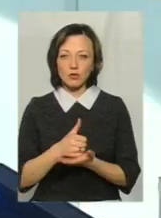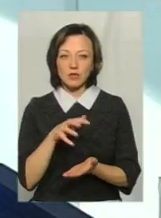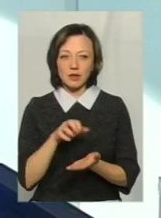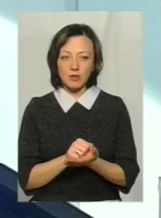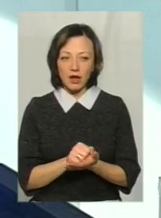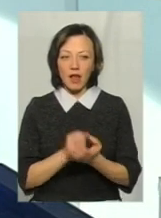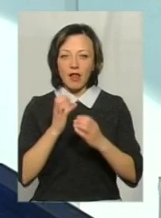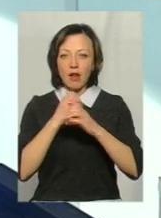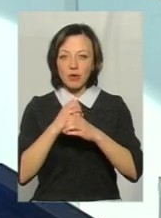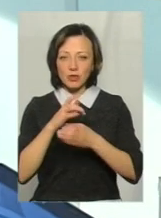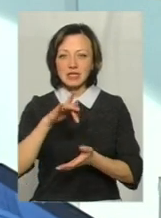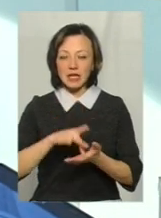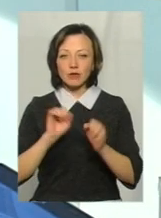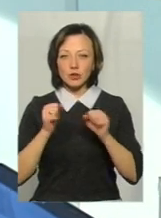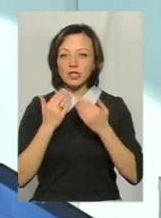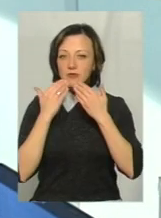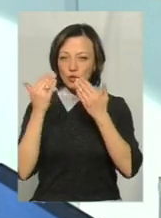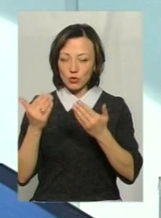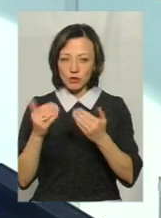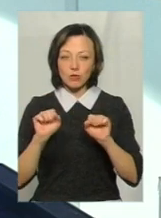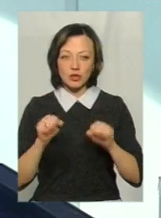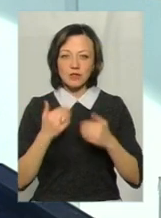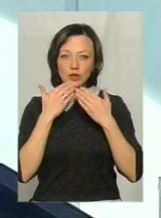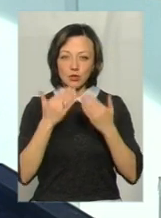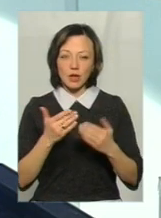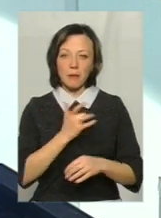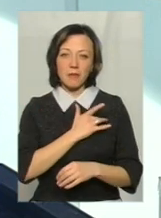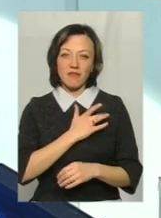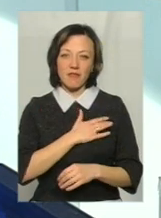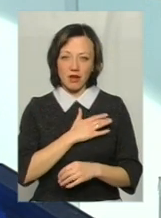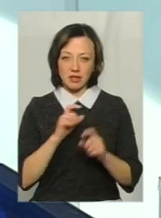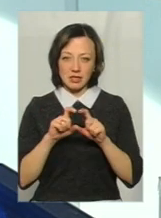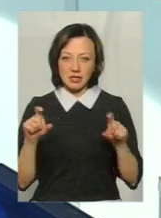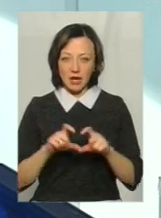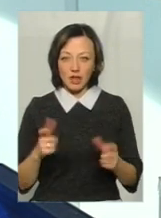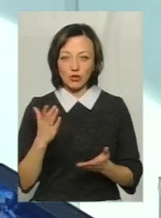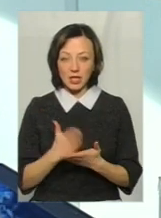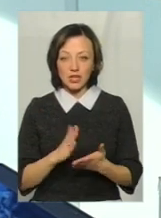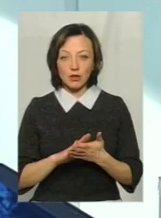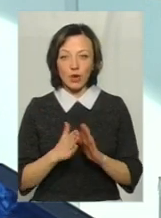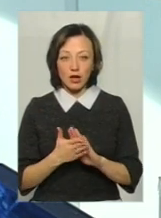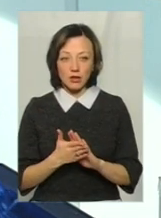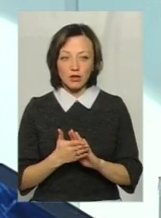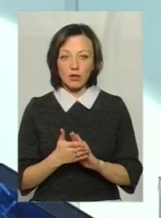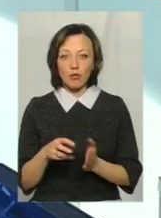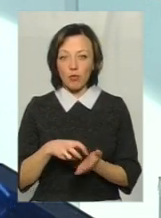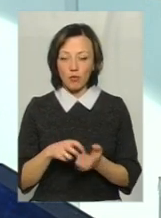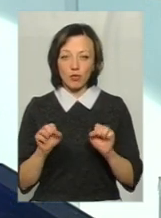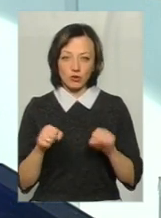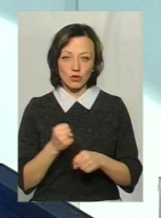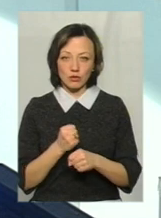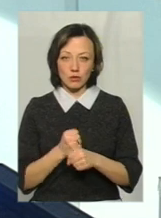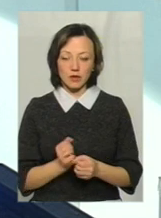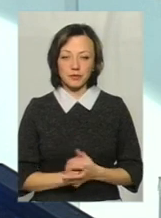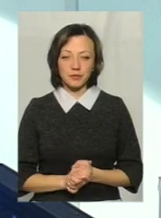Ну, лабораторний центр можна звернутися, і можна звернутися до приватних закладів, але якщо вже існує ситуація, що ти цього побоїшся, то це можна